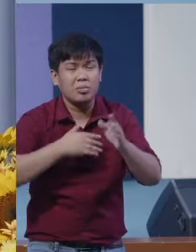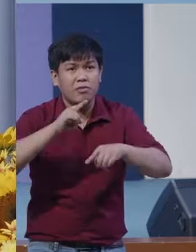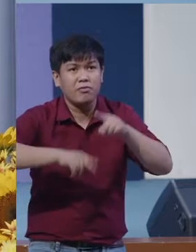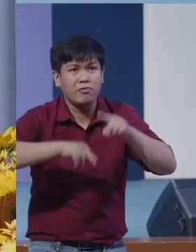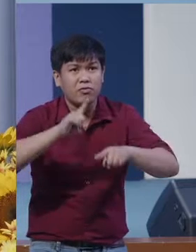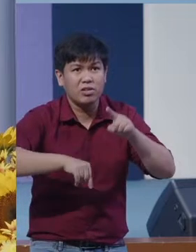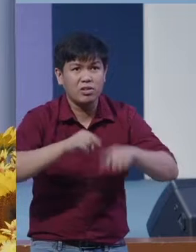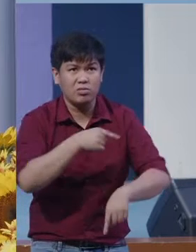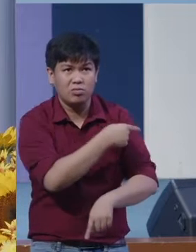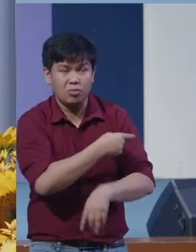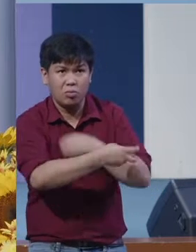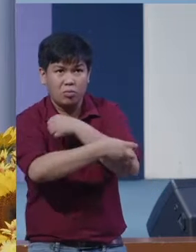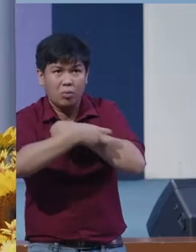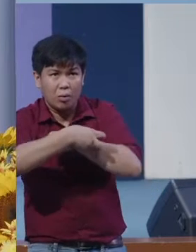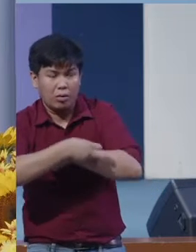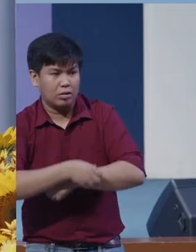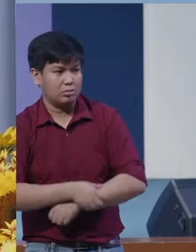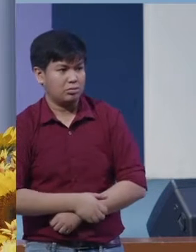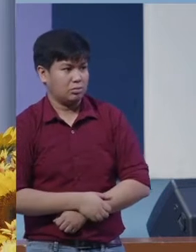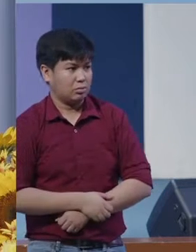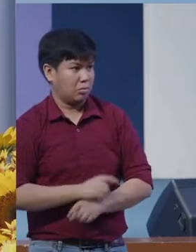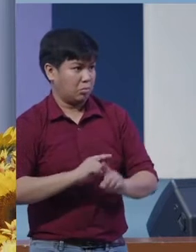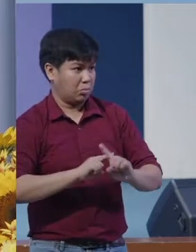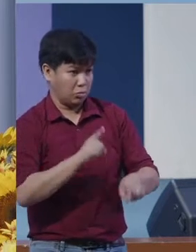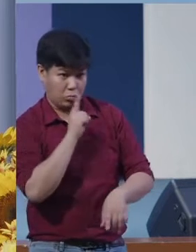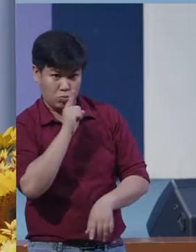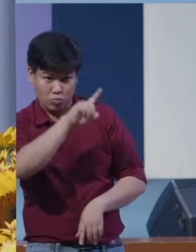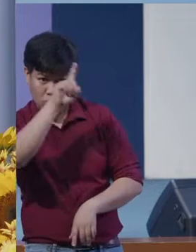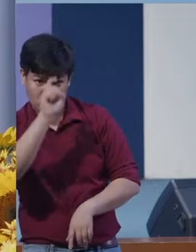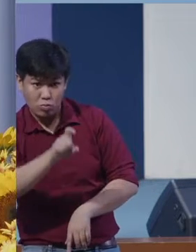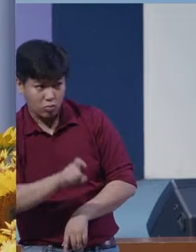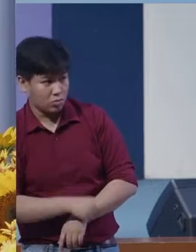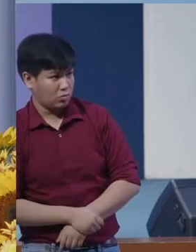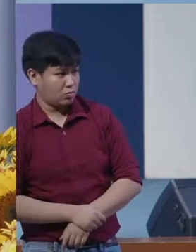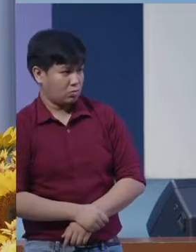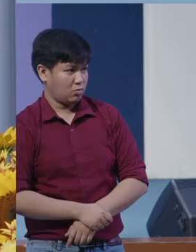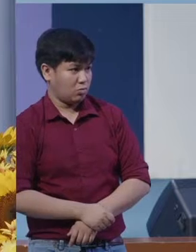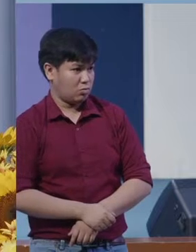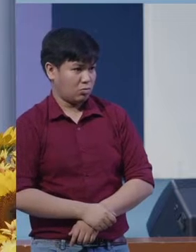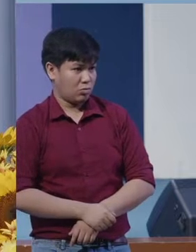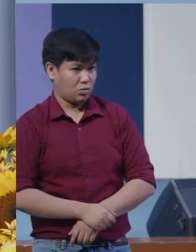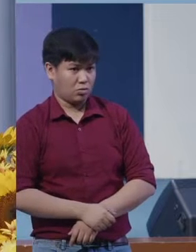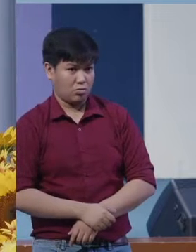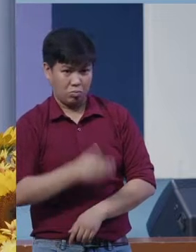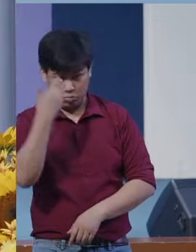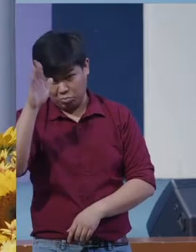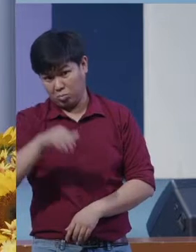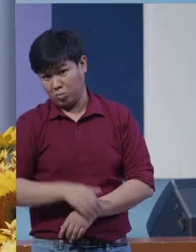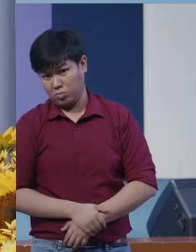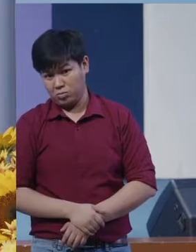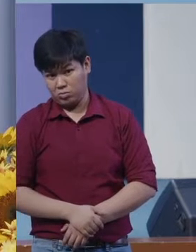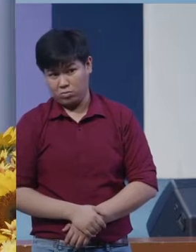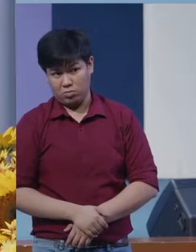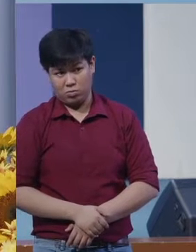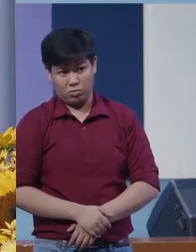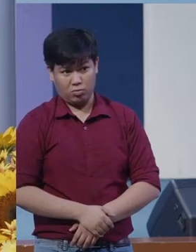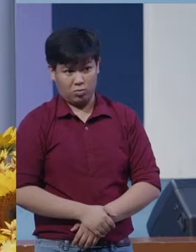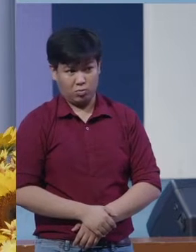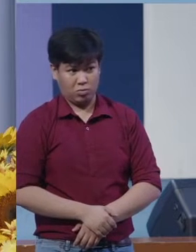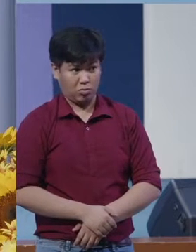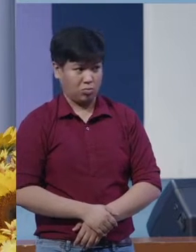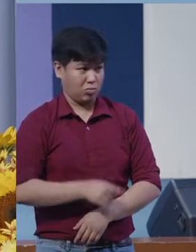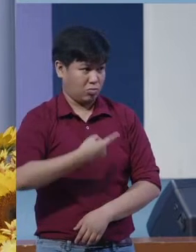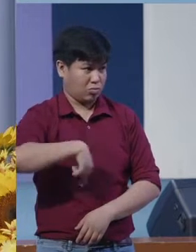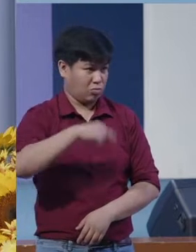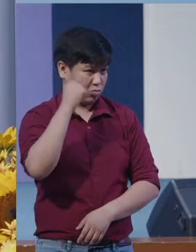nagsasalita ng masama sa ating kapwa. Ako, ilang beses na po natin ginawa yan sa ating